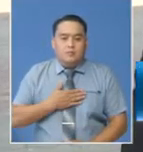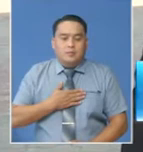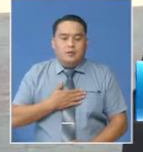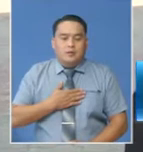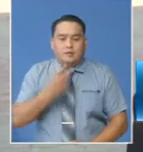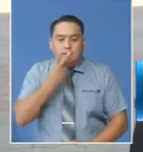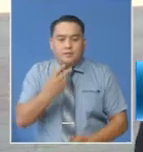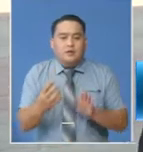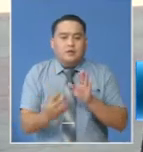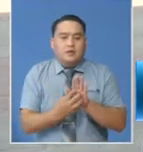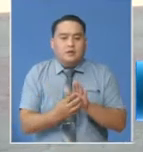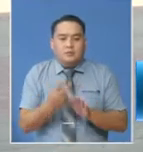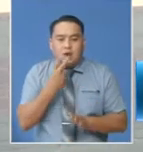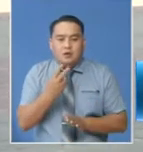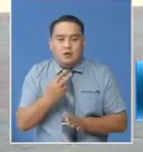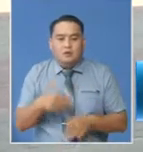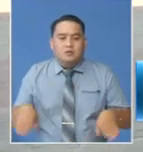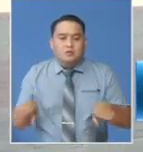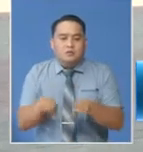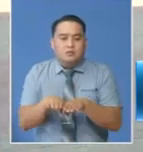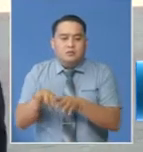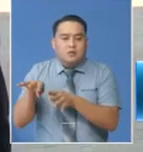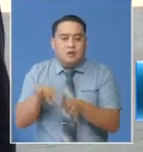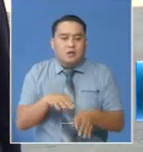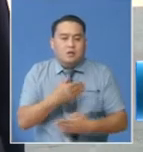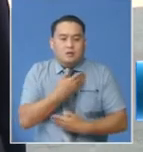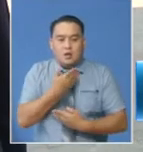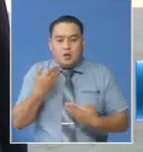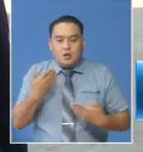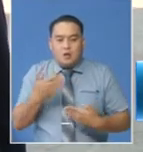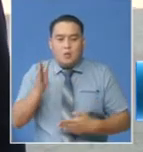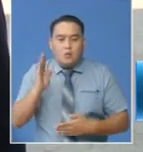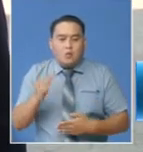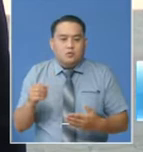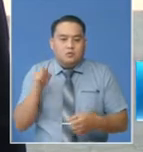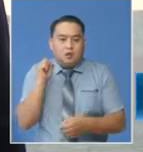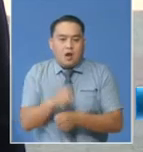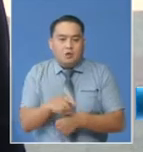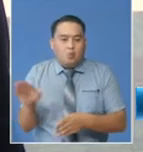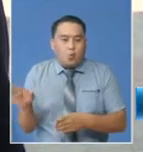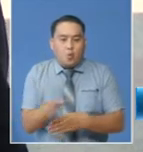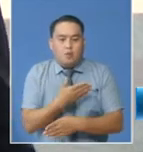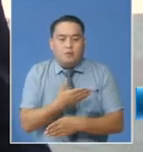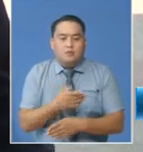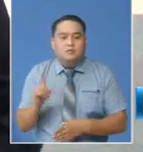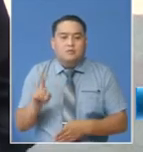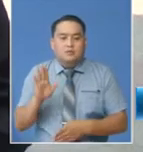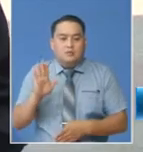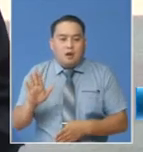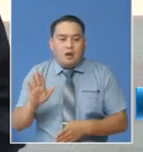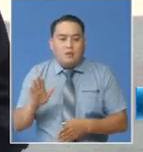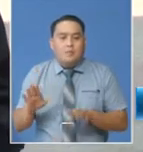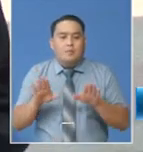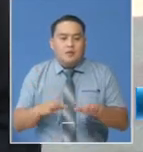Герб, который мы сейчас смотрели, не соответствует новым стандартам. Мы в скором времени заставим убрать этот государственный символ. Вместо